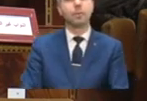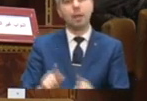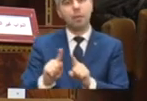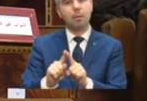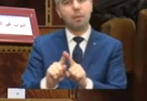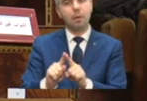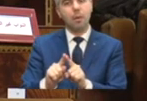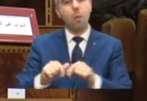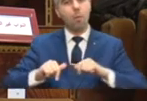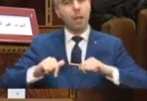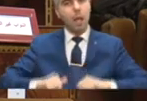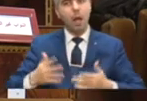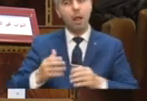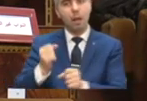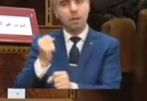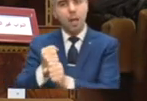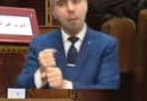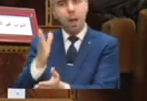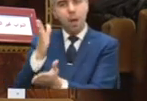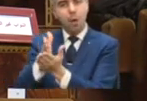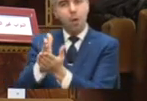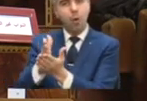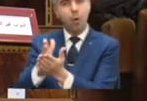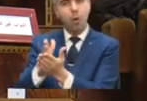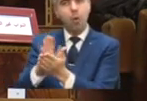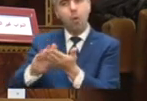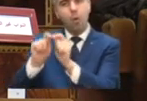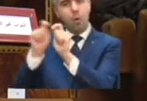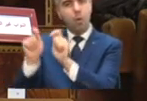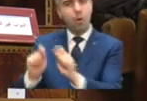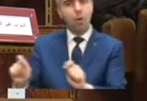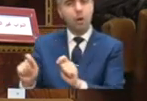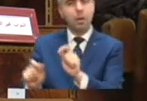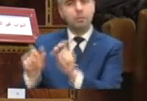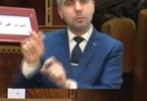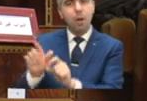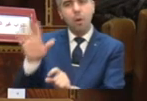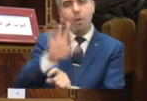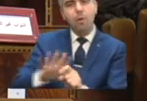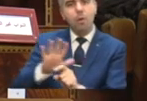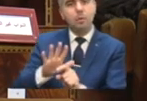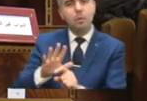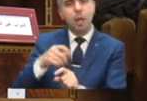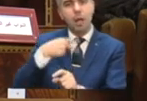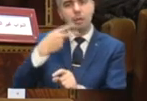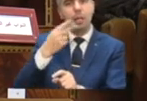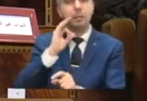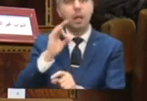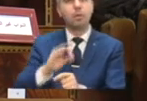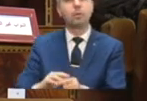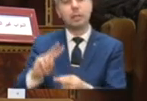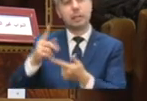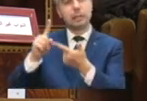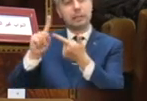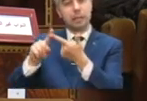بالمؤسسات، تخدم بالحقوق وبالحريات، تخدم بحريه التعبير. هذه هي، هذه هي. ثانيا السيد